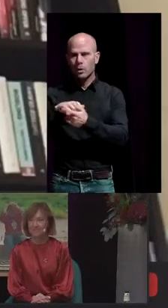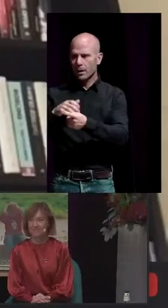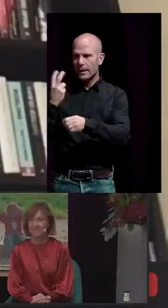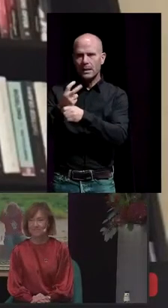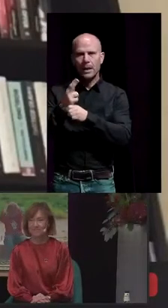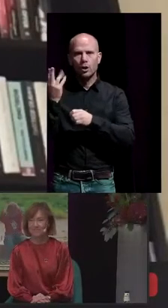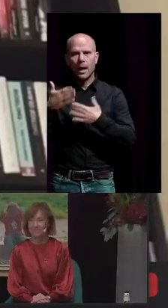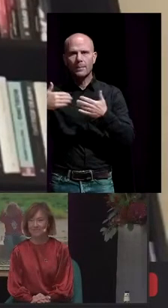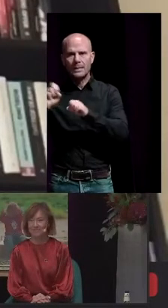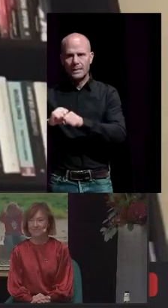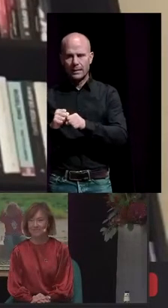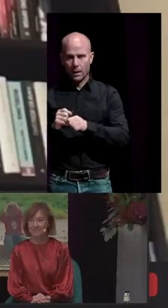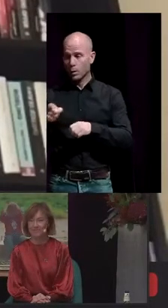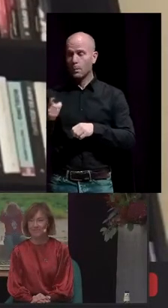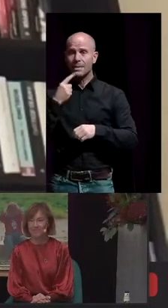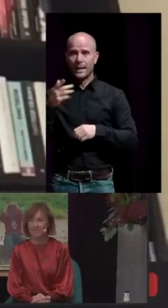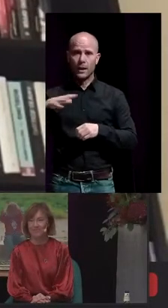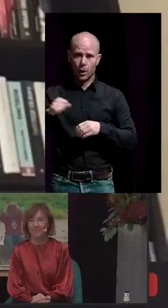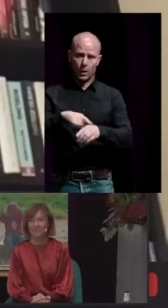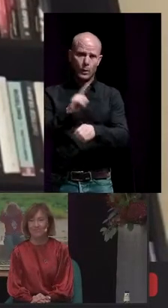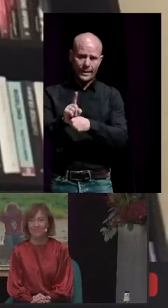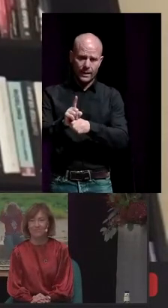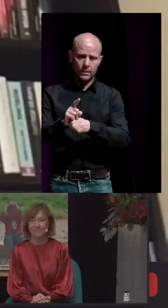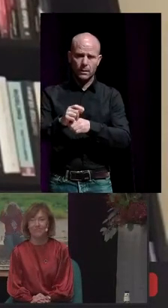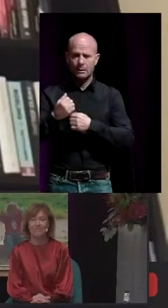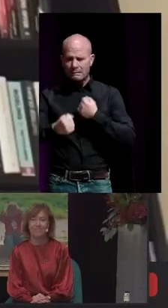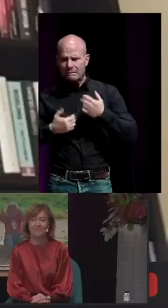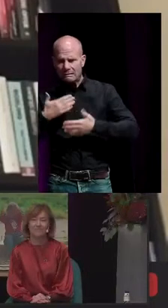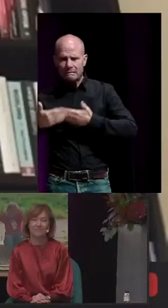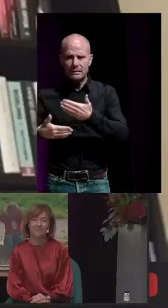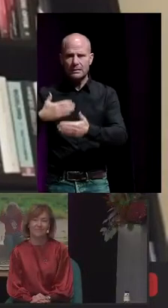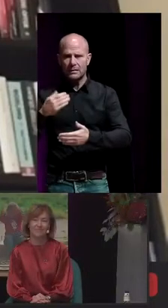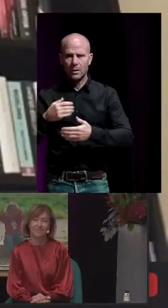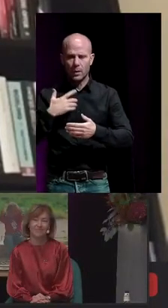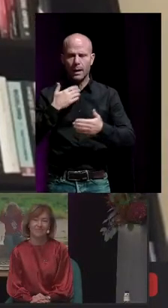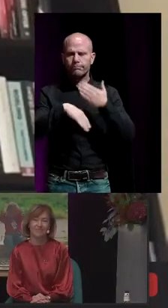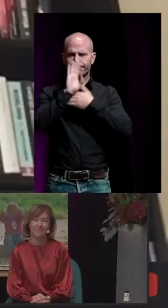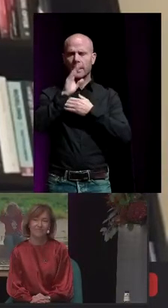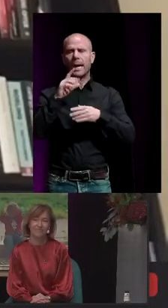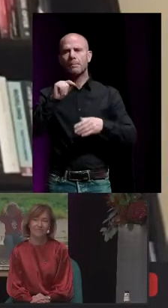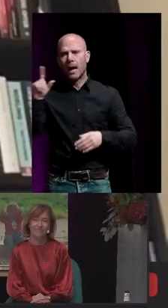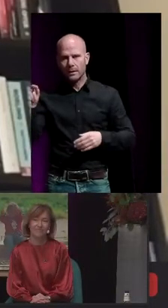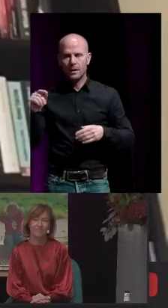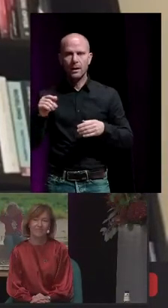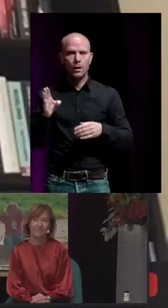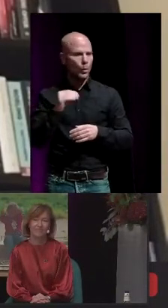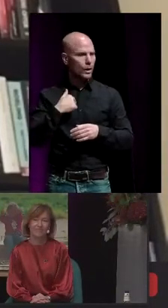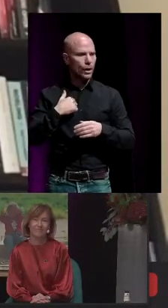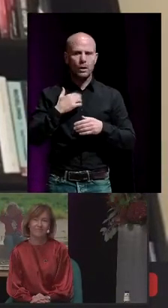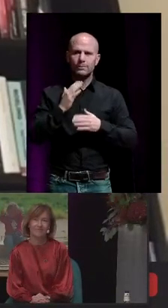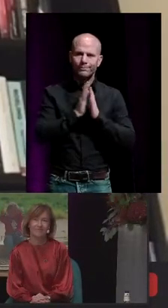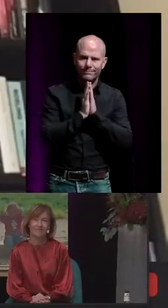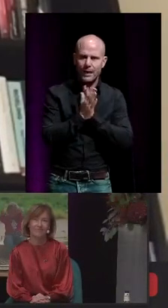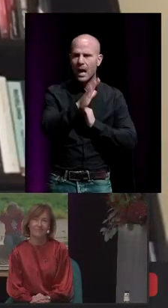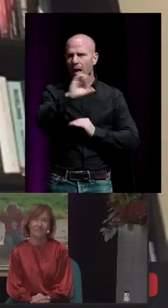Och även om de själva säger att det tar tid innan man kommer in i det och man får bakslag ibland, så vill jag att vi alla prövar